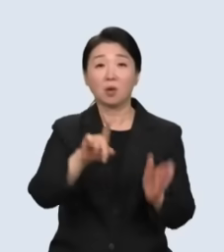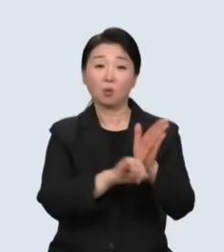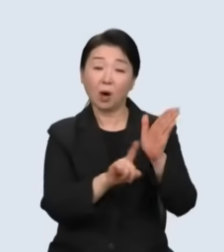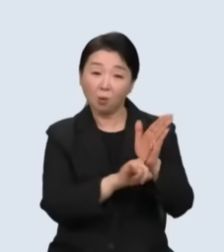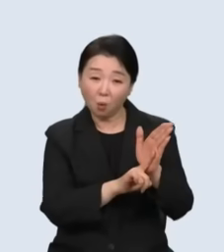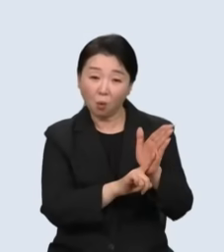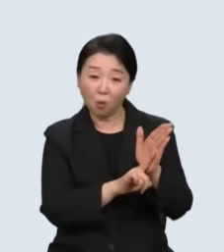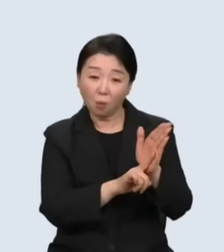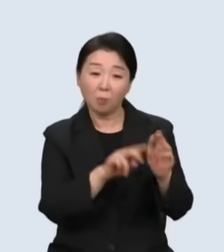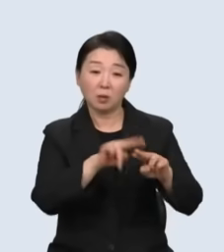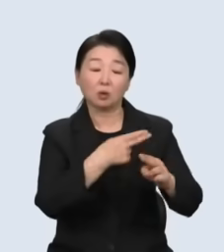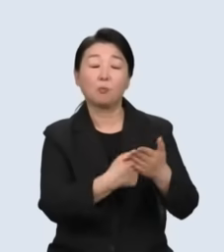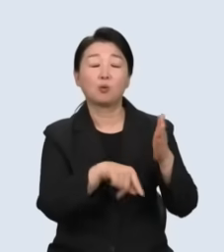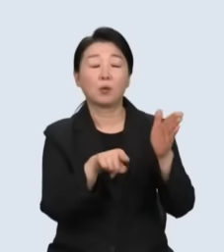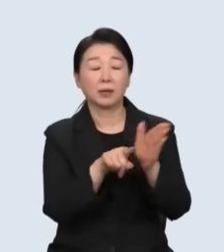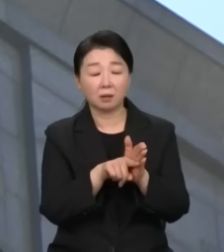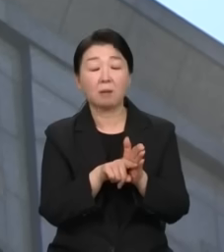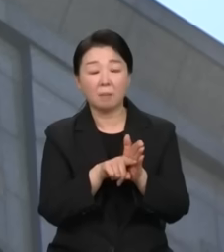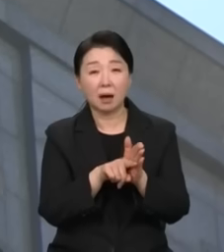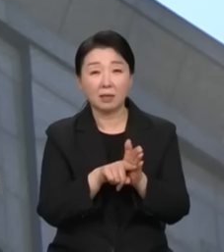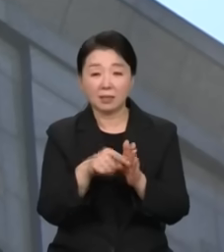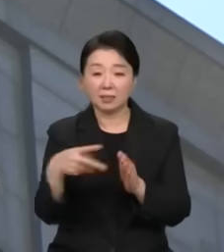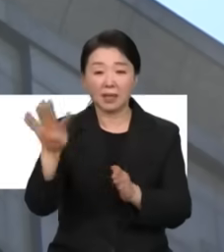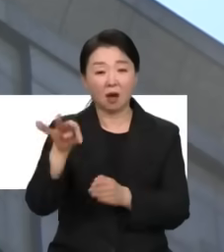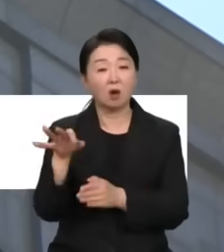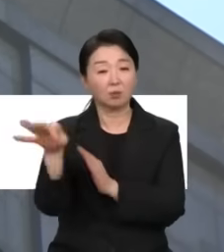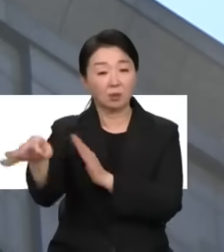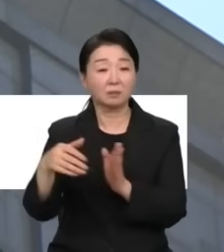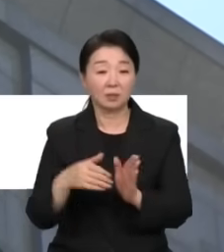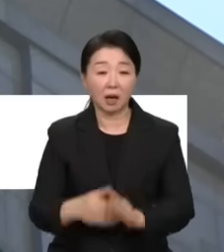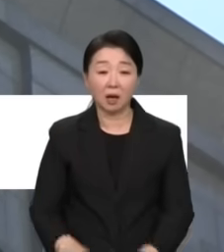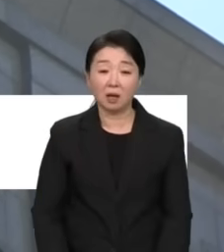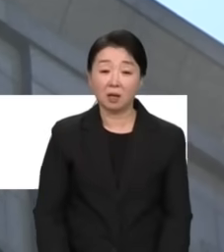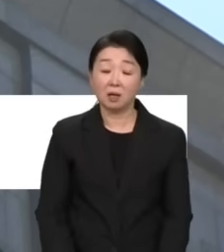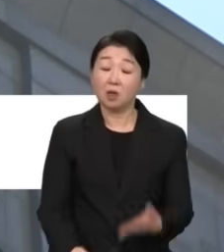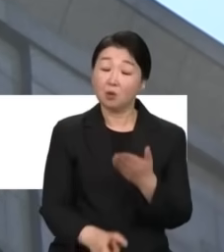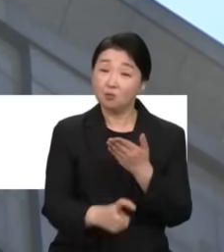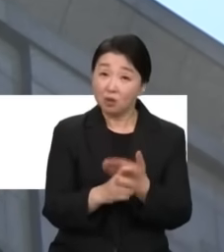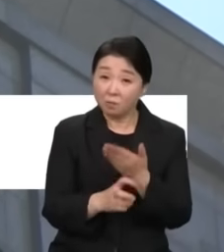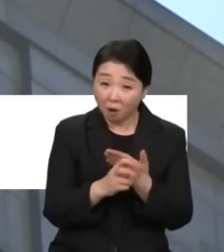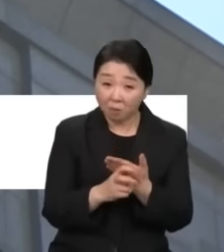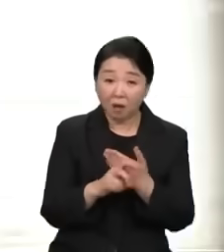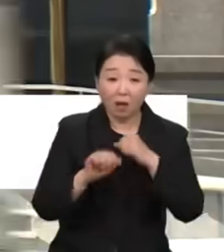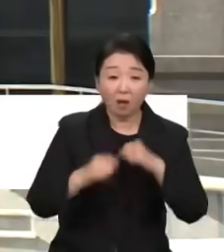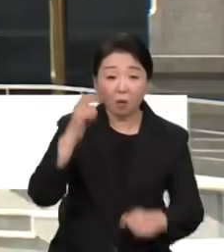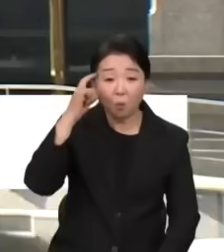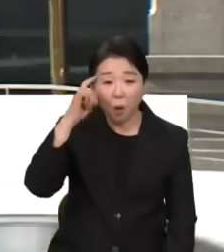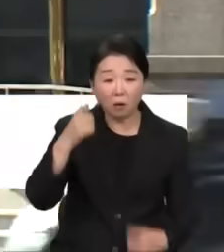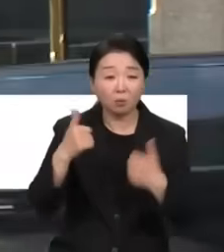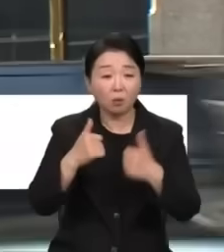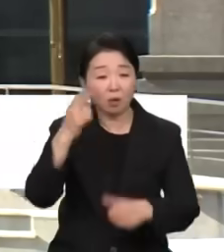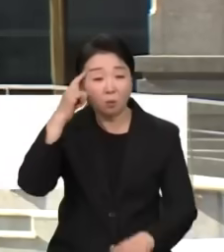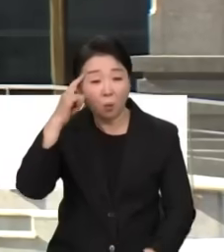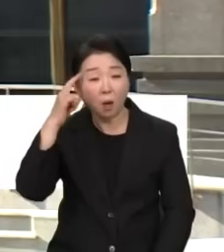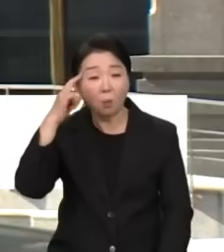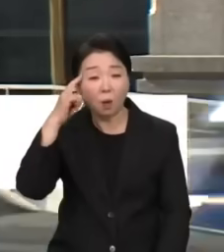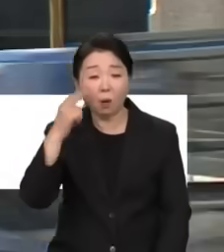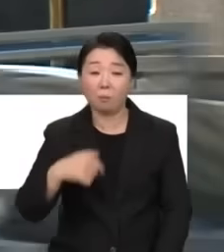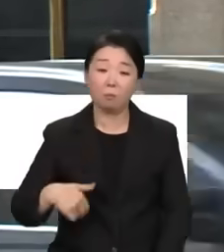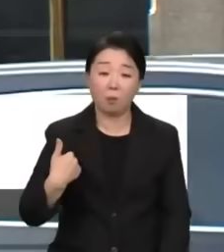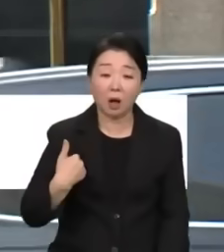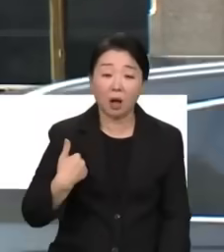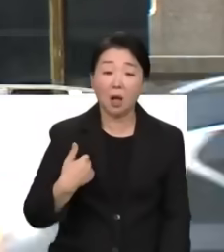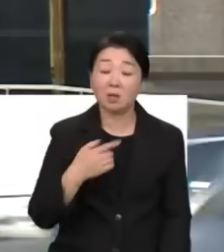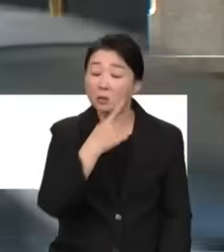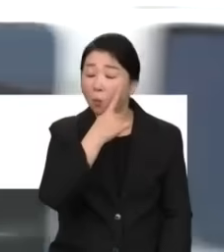4억 원가량의 예산을 마련해두기도 했습니다. 이번 반영인데 이게 왜 그런 논의가 있었는지는 저게 생성된지 모르겠습니다. 저는 뭐 그건